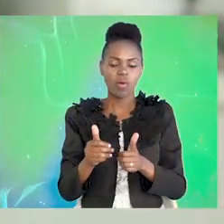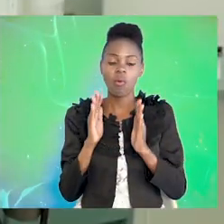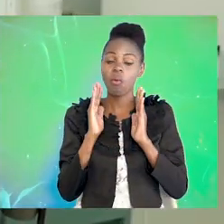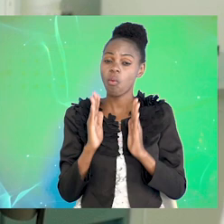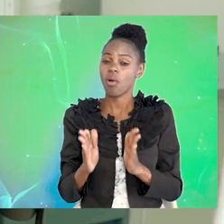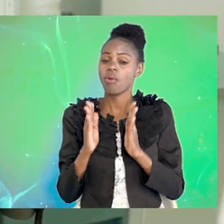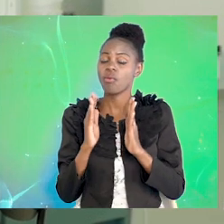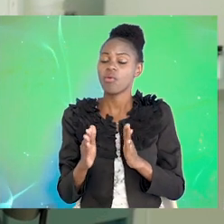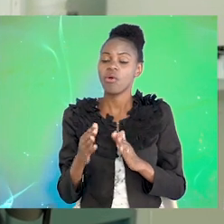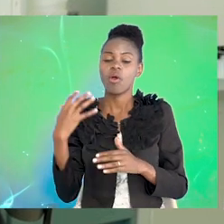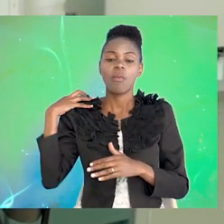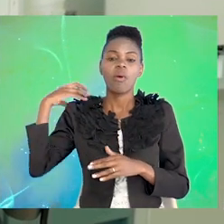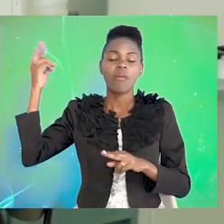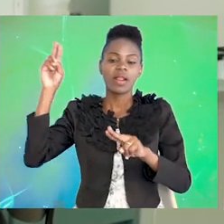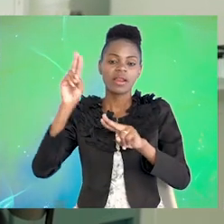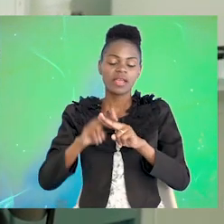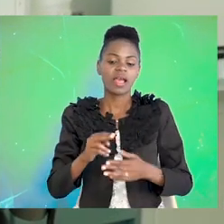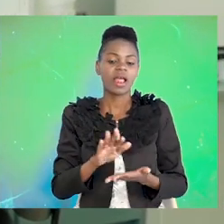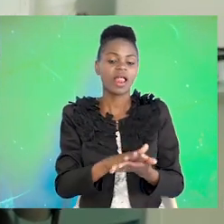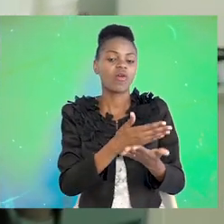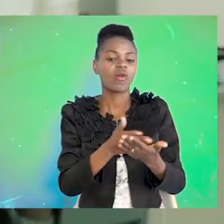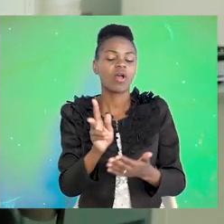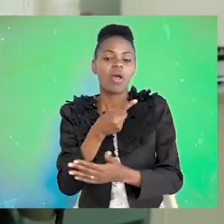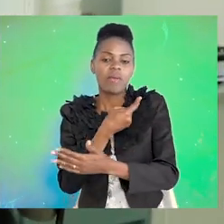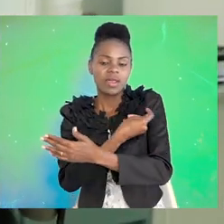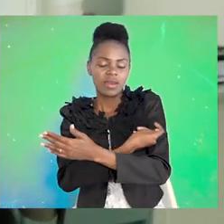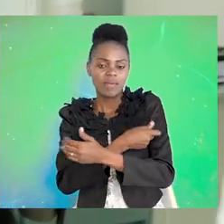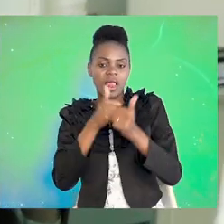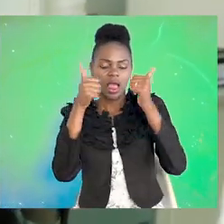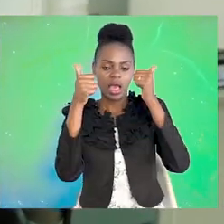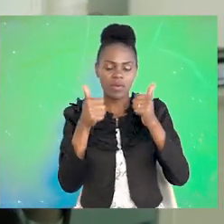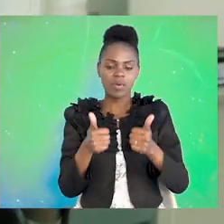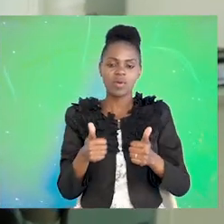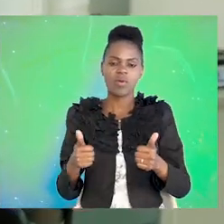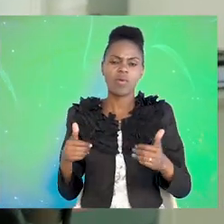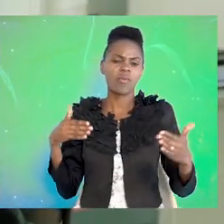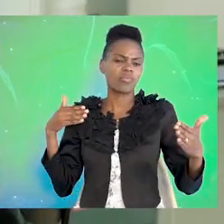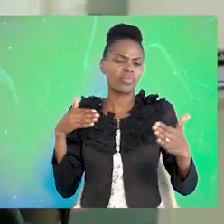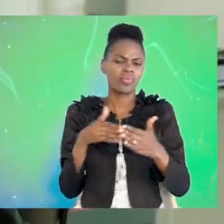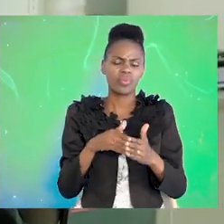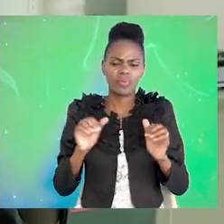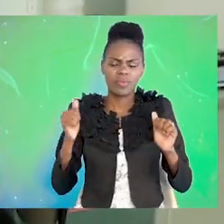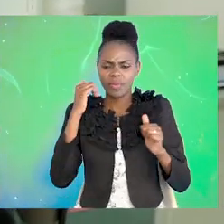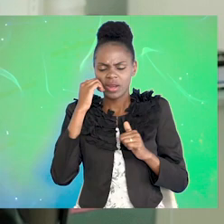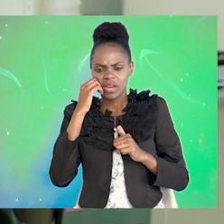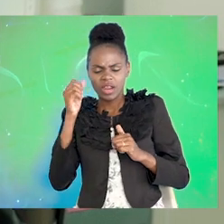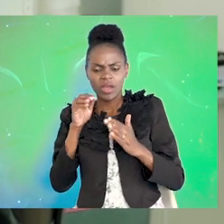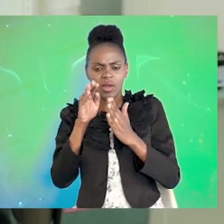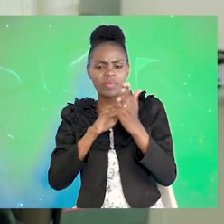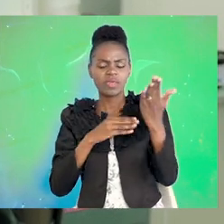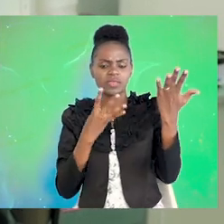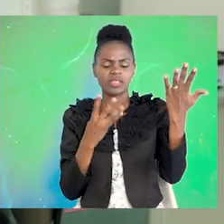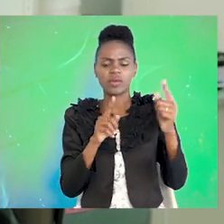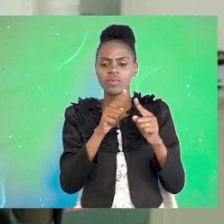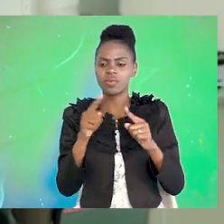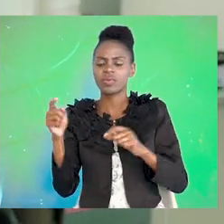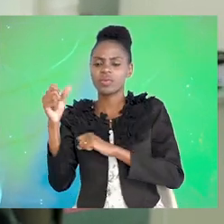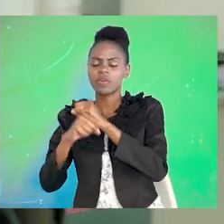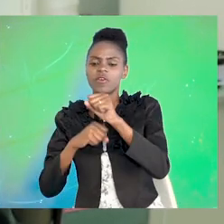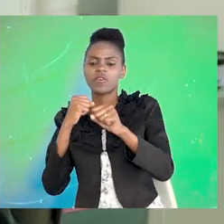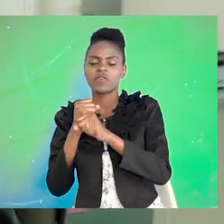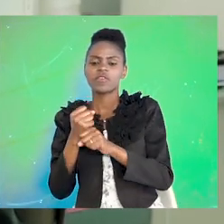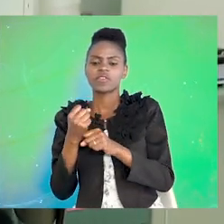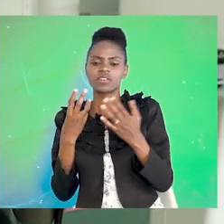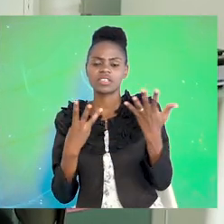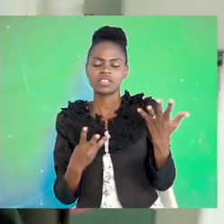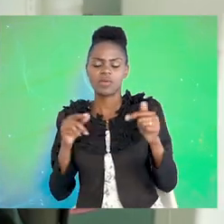koposaposa boma likhala likugawa katemera odalirika othana ndi typhoid kwa ana miyezi 9 mpaka zaka 14